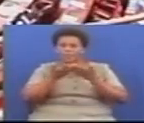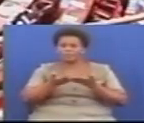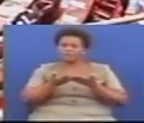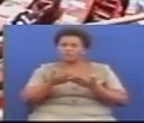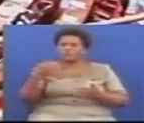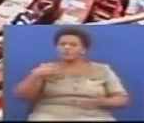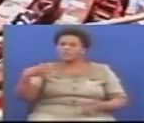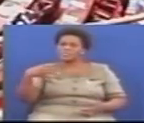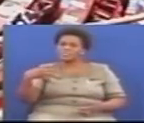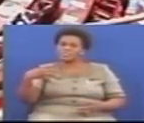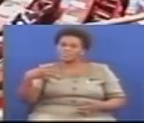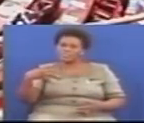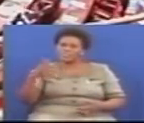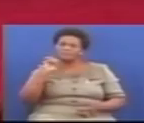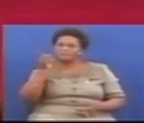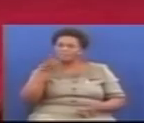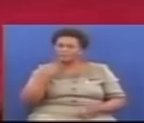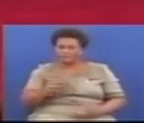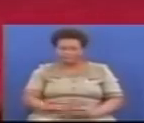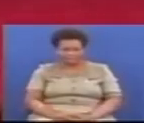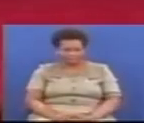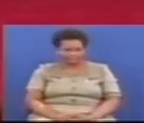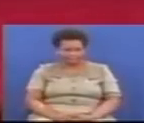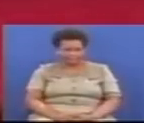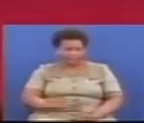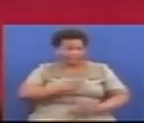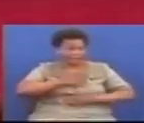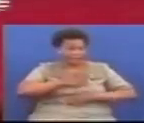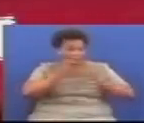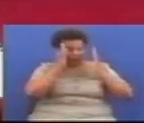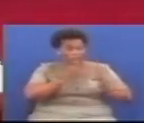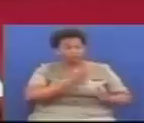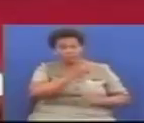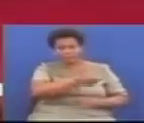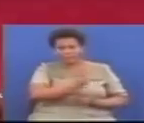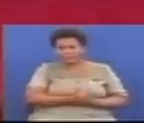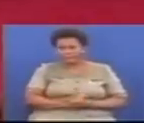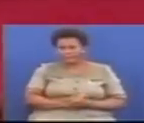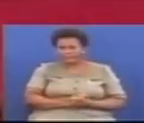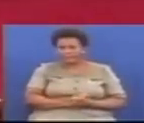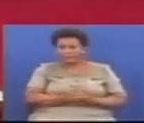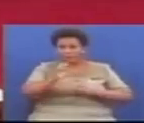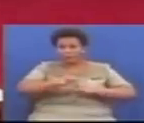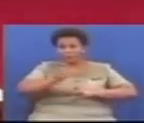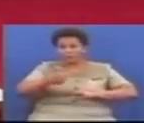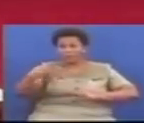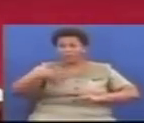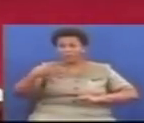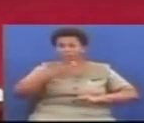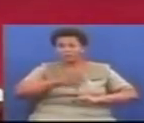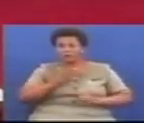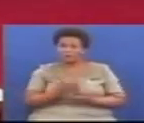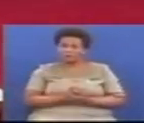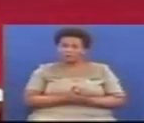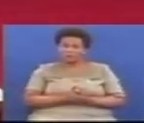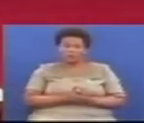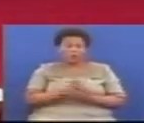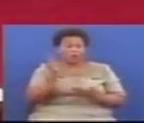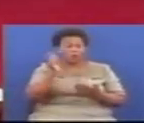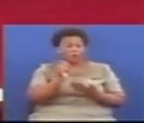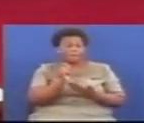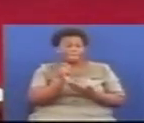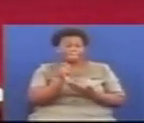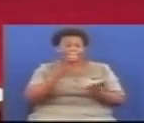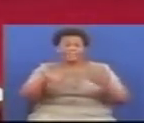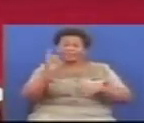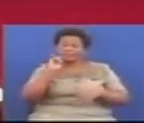Waitara. Asante Mheshimiwa Spika. Mheshimiwa Spika, kwa niaba ya waziri wa nchi ofisi ya TAMISEMI,